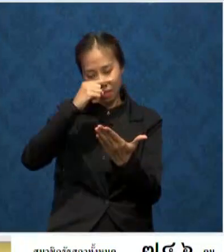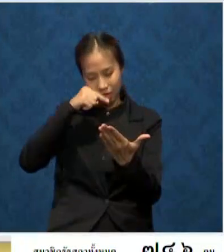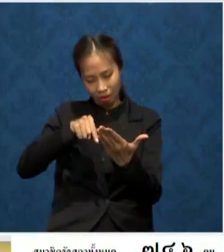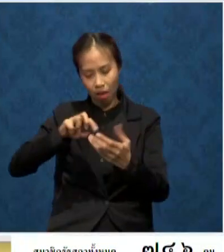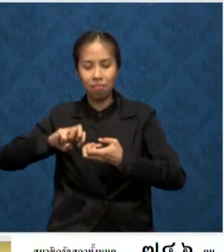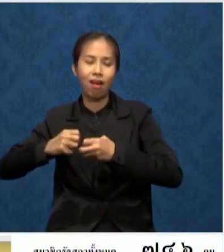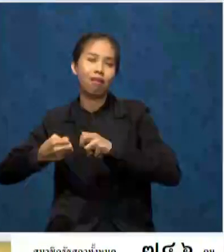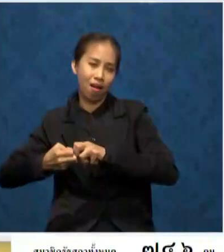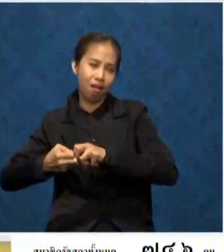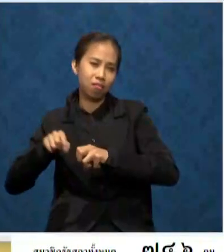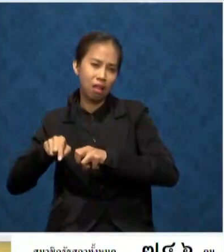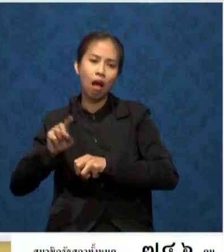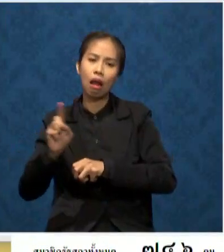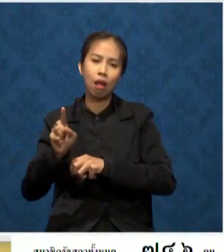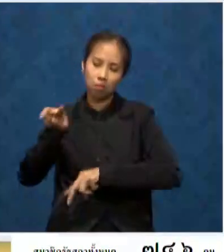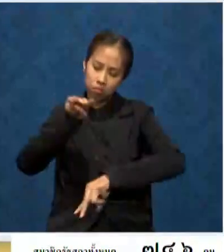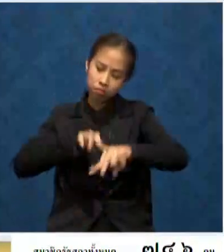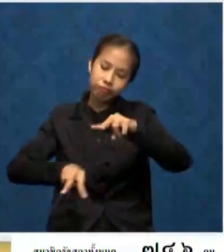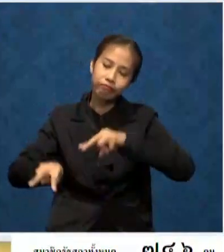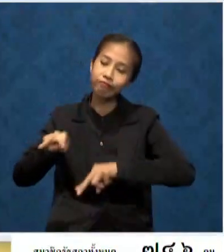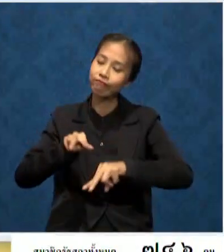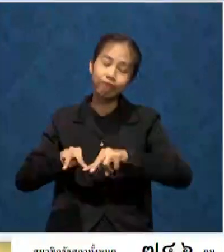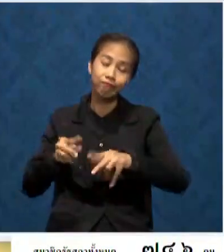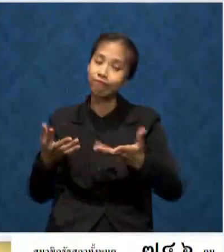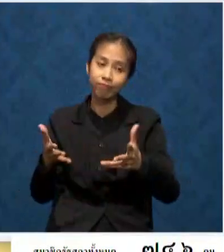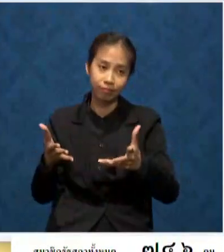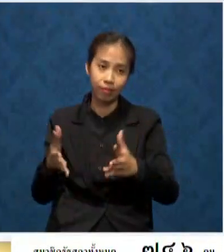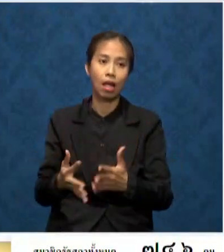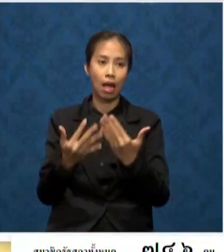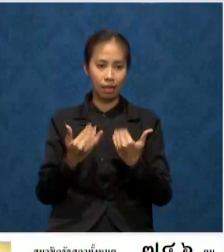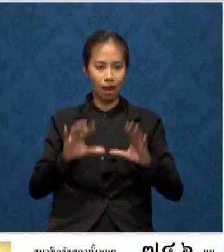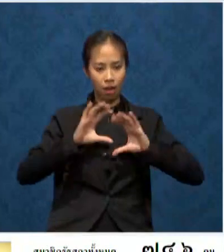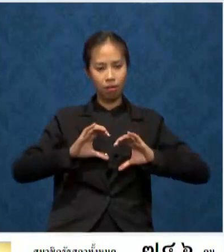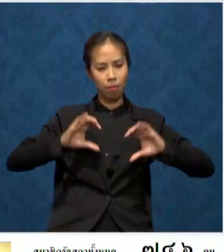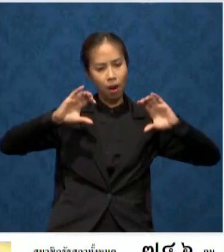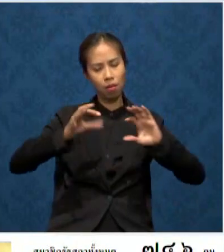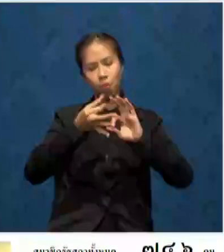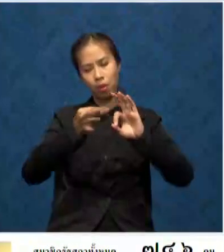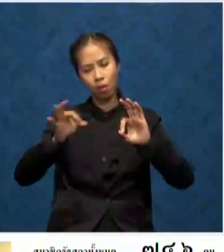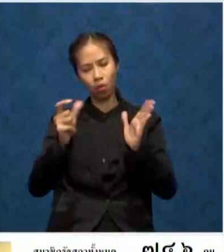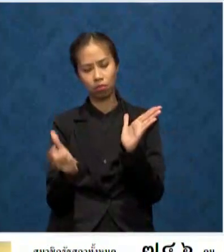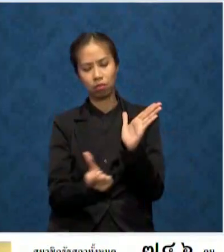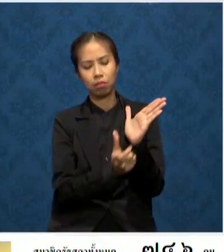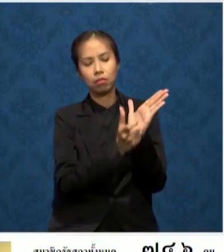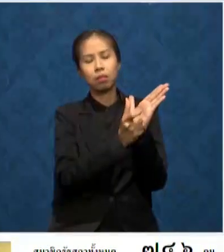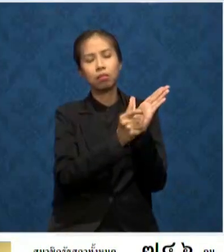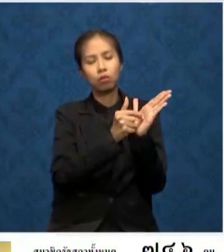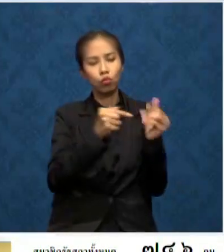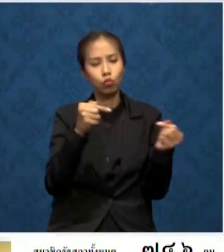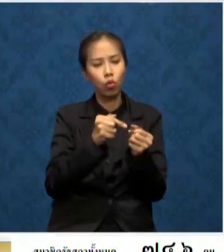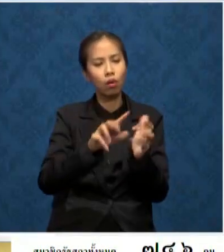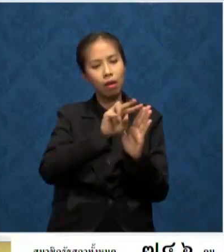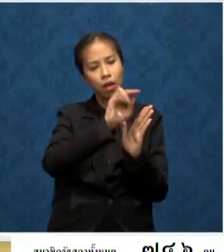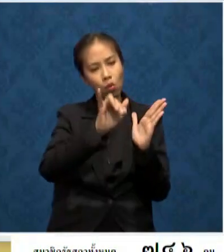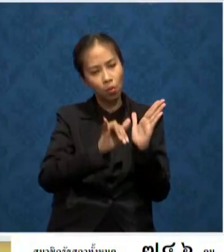ดการเอาใจใส่ดูแลและแม้รัฐบาลชุดนี้ก็เขียนเป็นประโยกเดียวอยู่ในคำถแหลงรยบาย